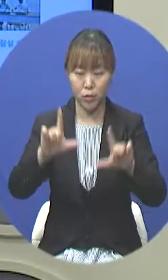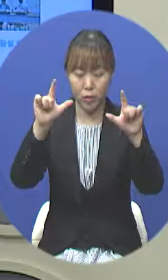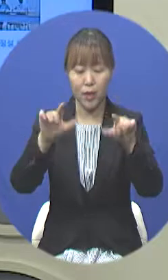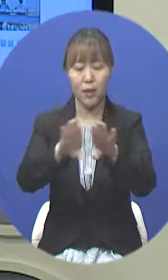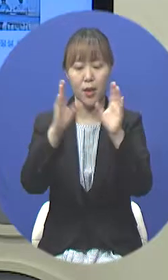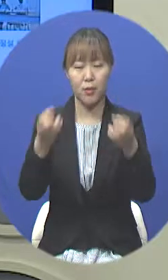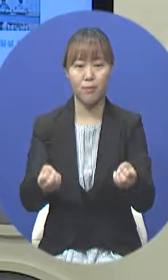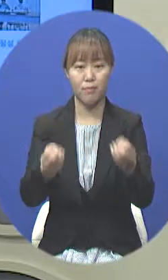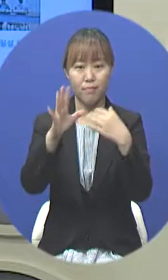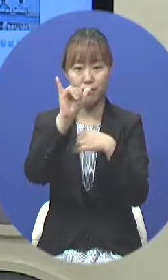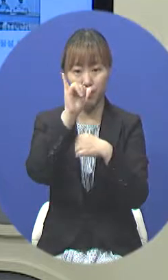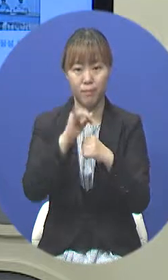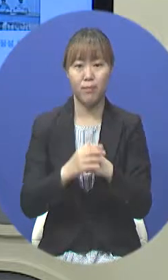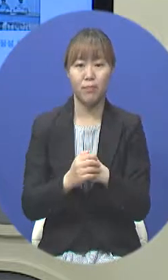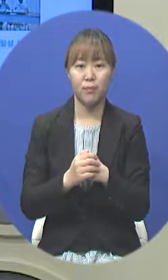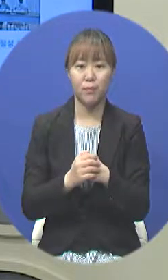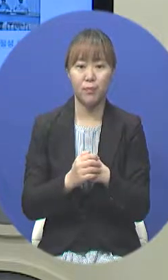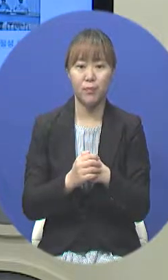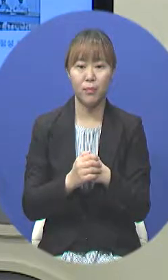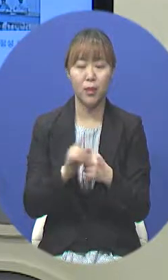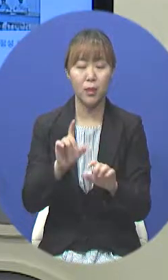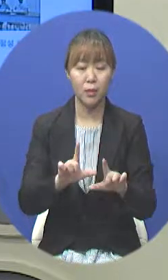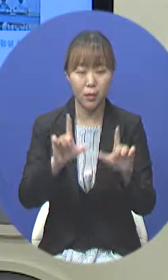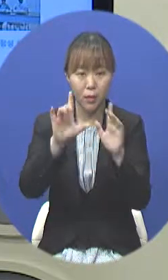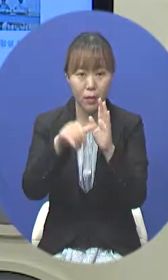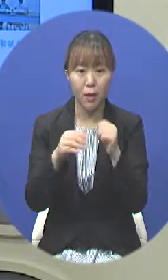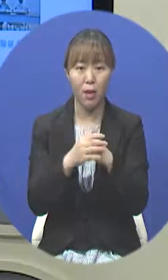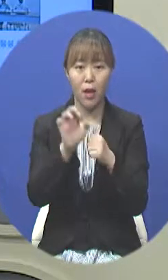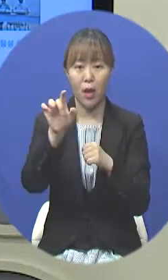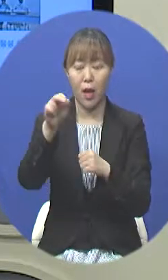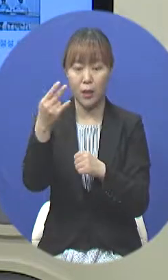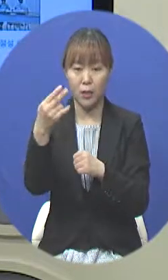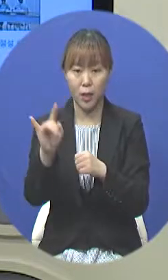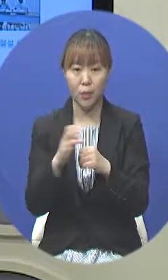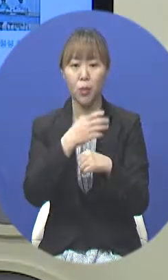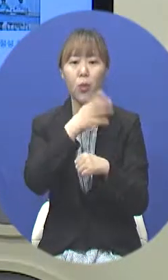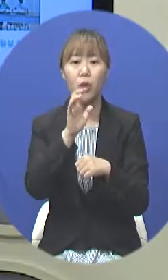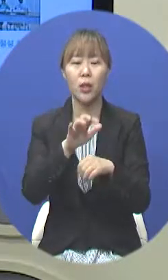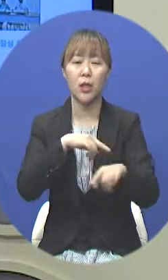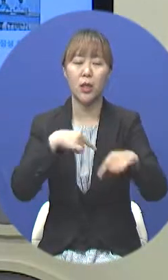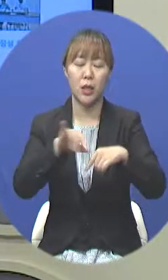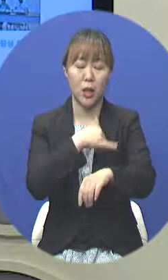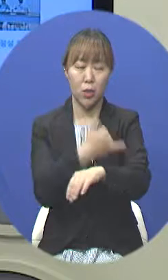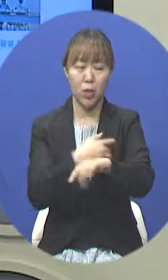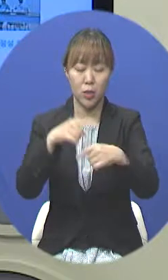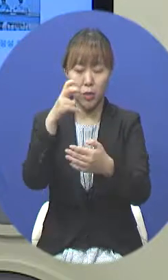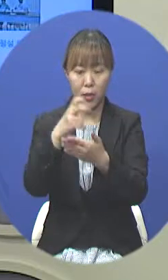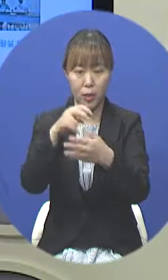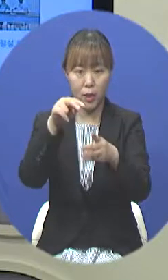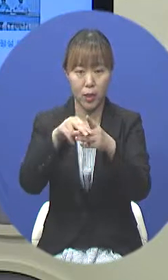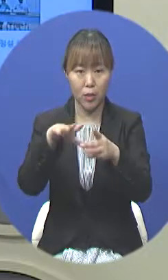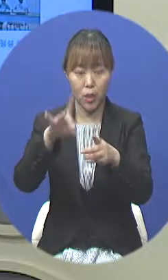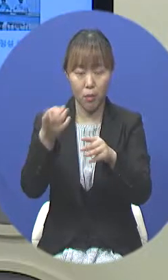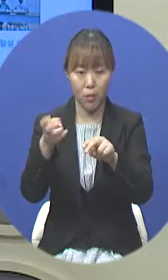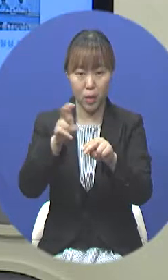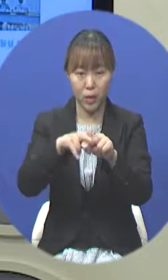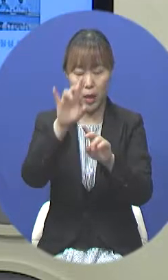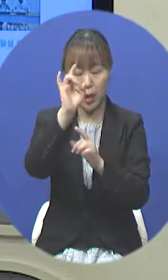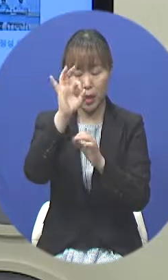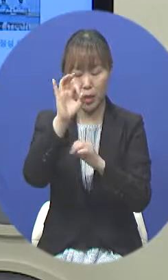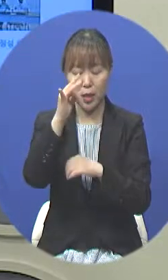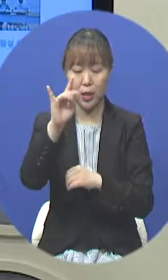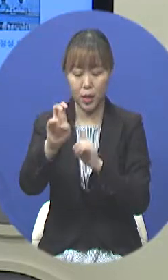개소식을 가졌습니다 이날 행사에는 나 샘 노인 인권 정책 센터 에 초대 원장을 맡게 된 인공 제